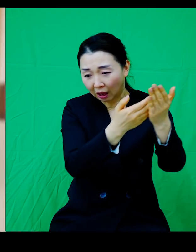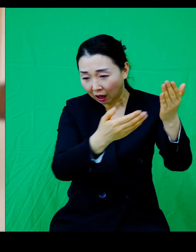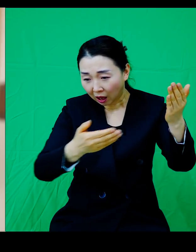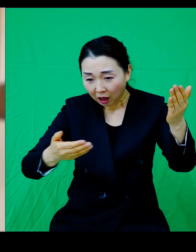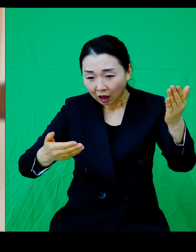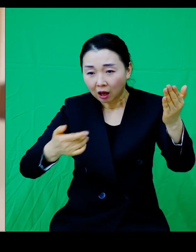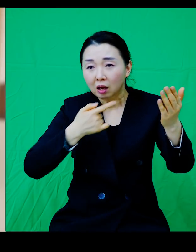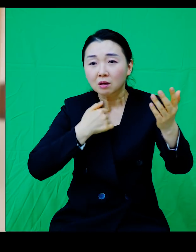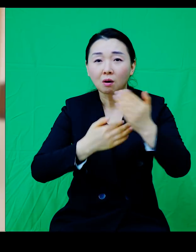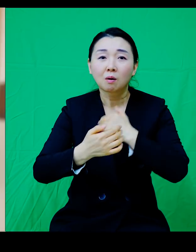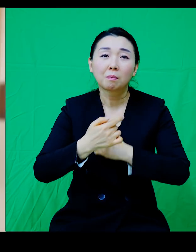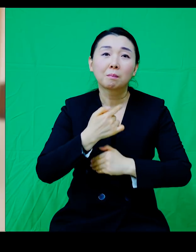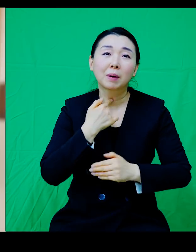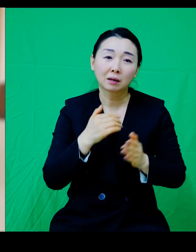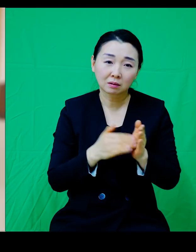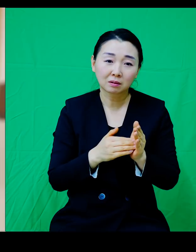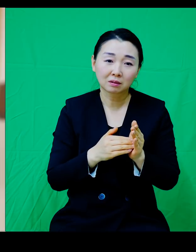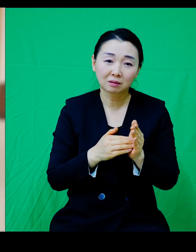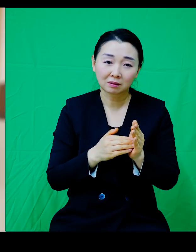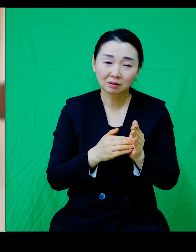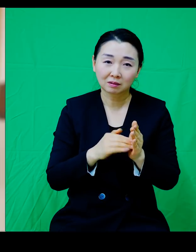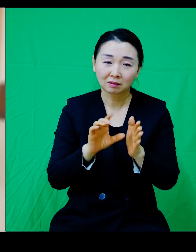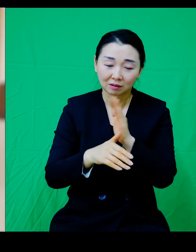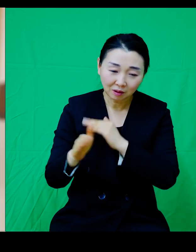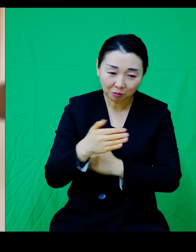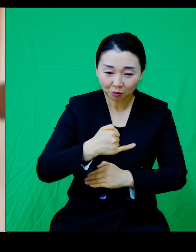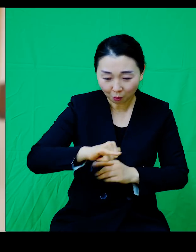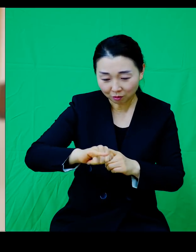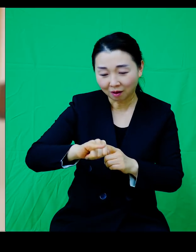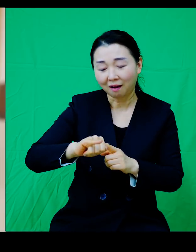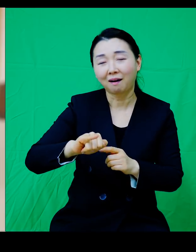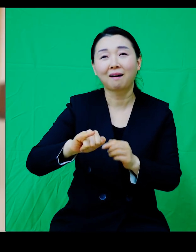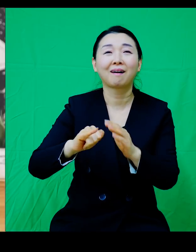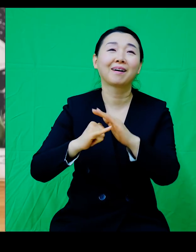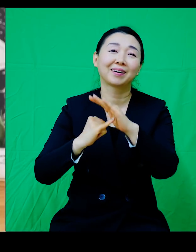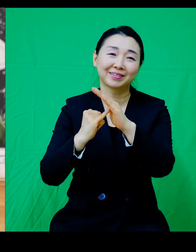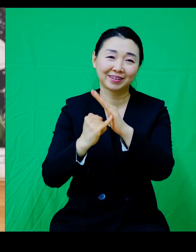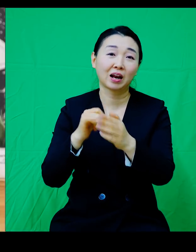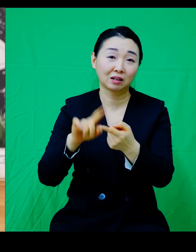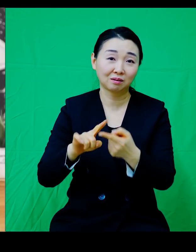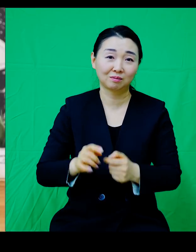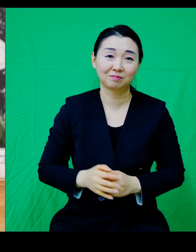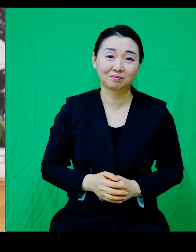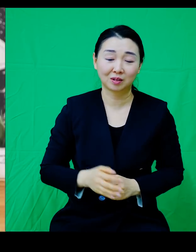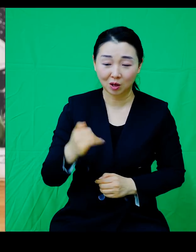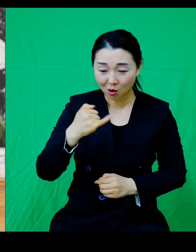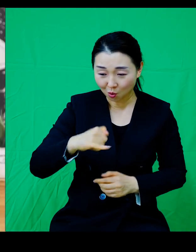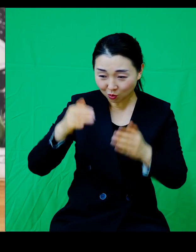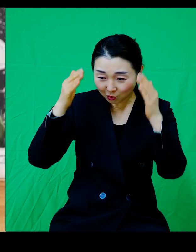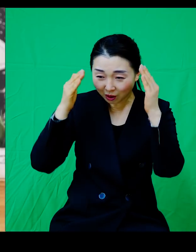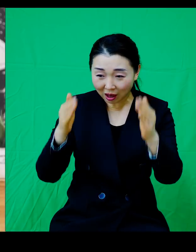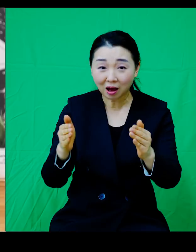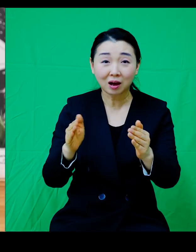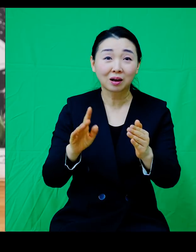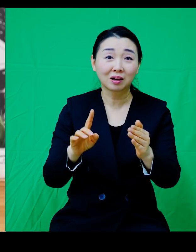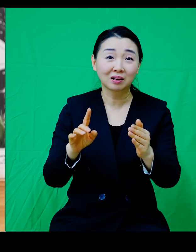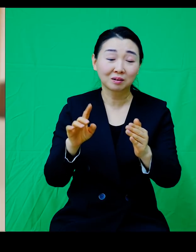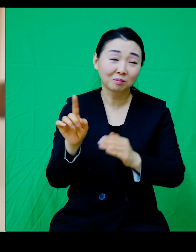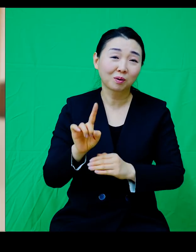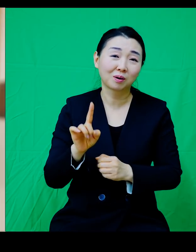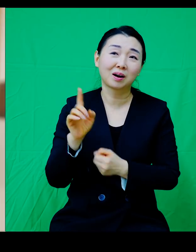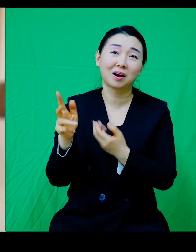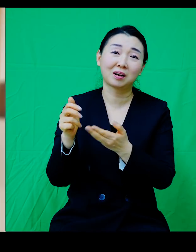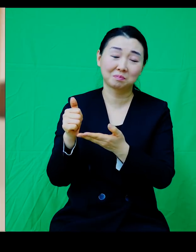흘림을 경험하니까 온유가 그때부터 이제 너무 사랑스러운 거죠. 온유를 향한 이제